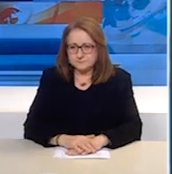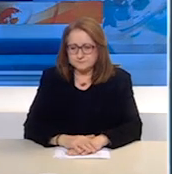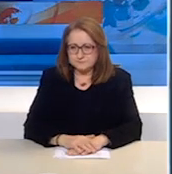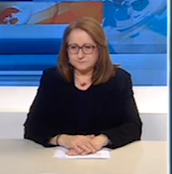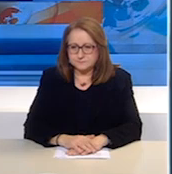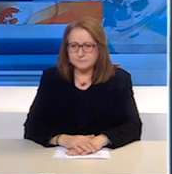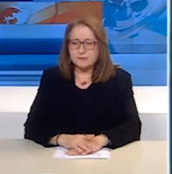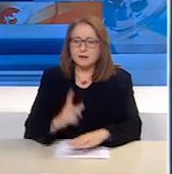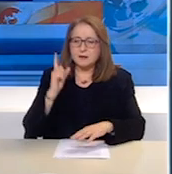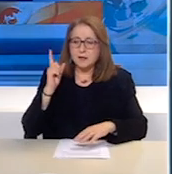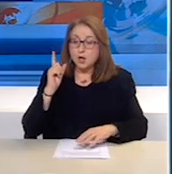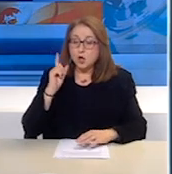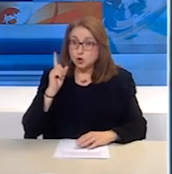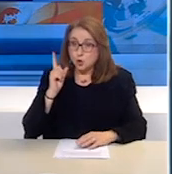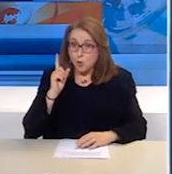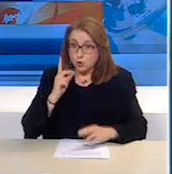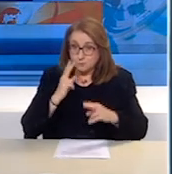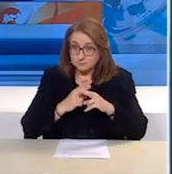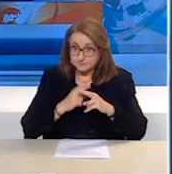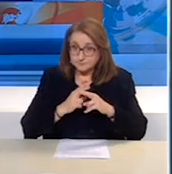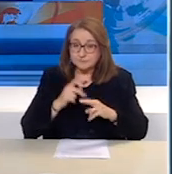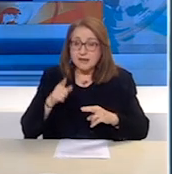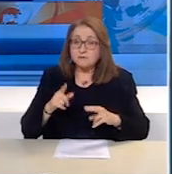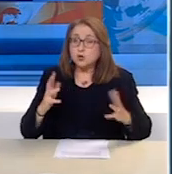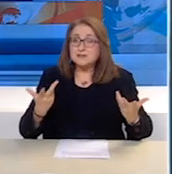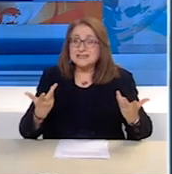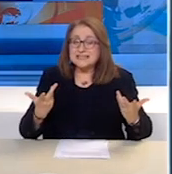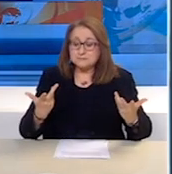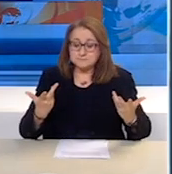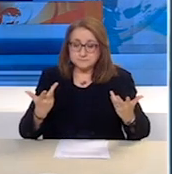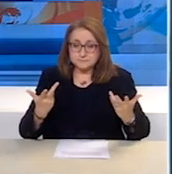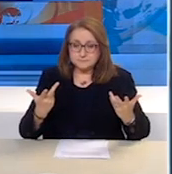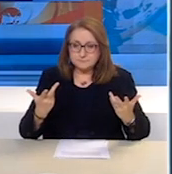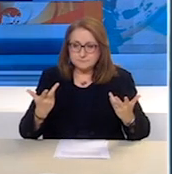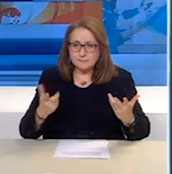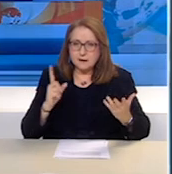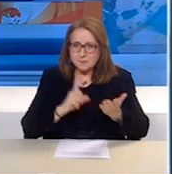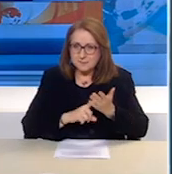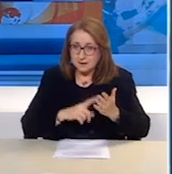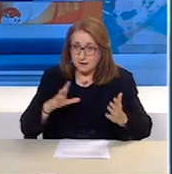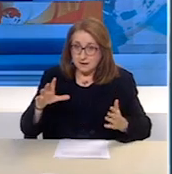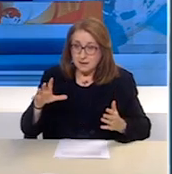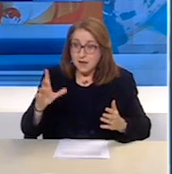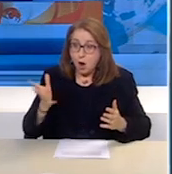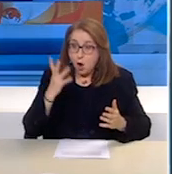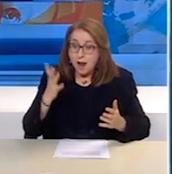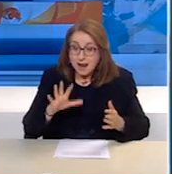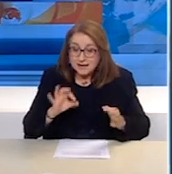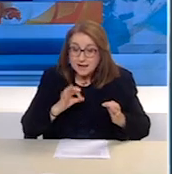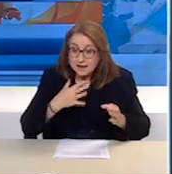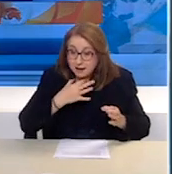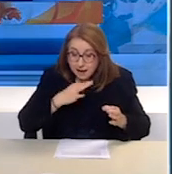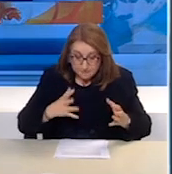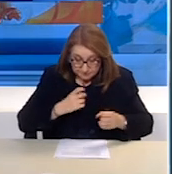τέτοιο ιό. Το μόνο, το gold standard, δηλαδή αυτό που λέμε το χρυσό κριτήριο, είναι να πάρεις δείγμα και να το